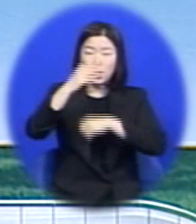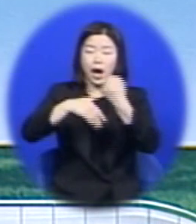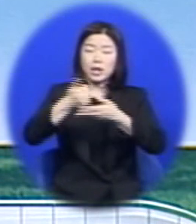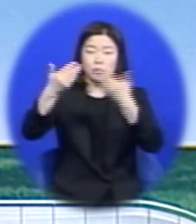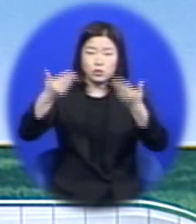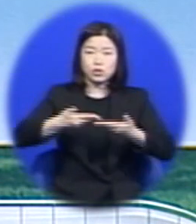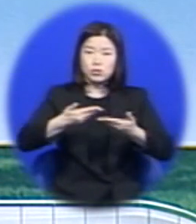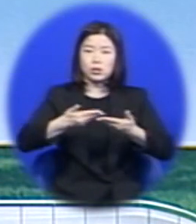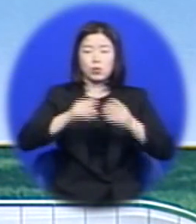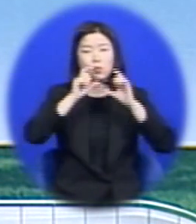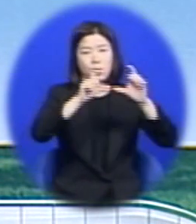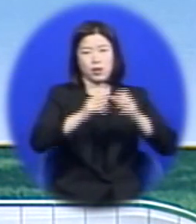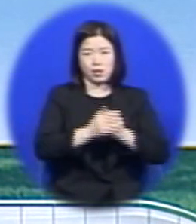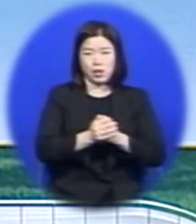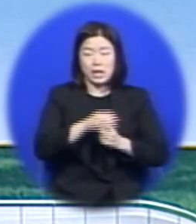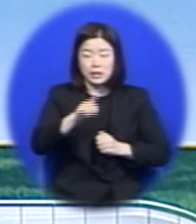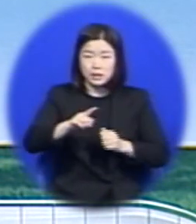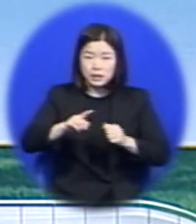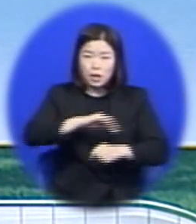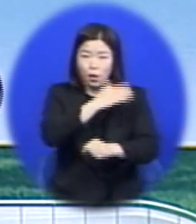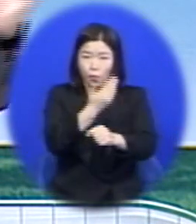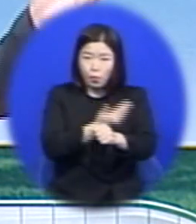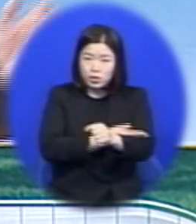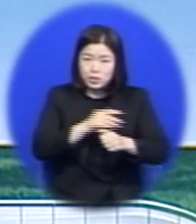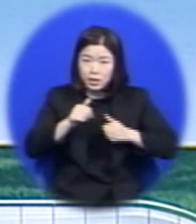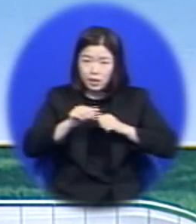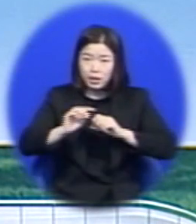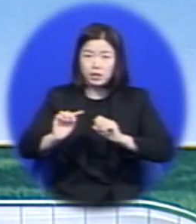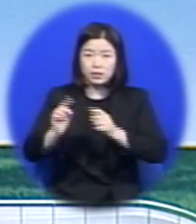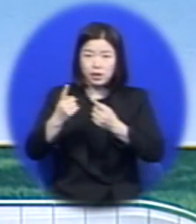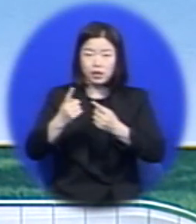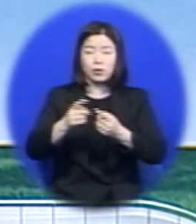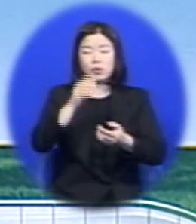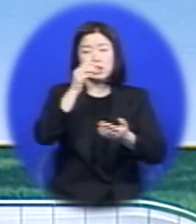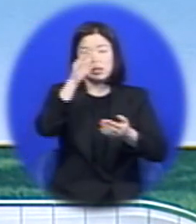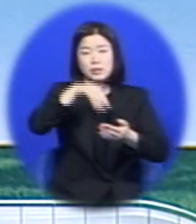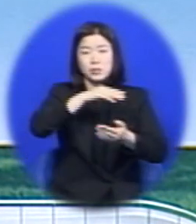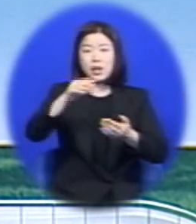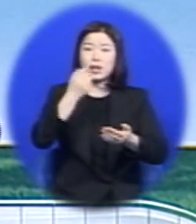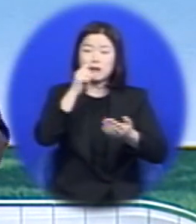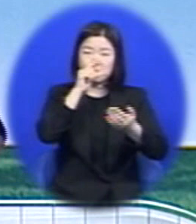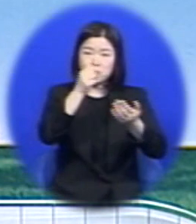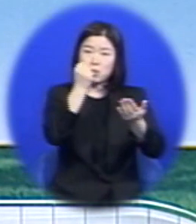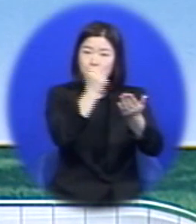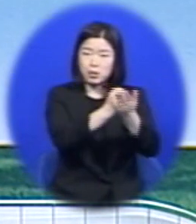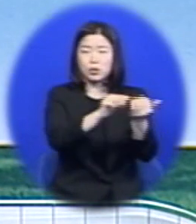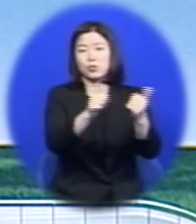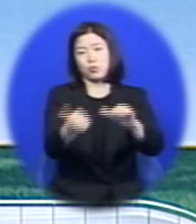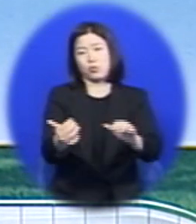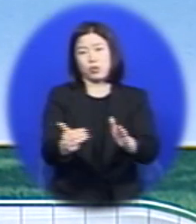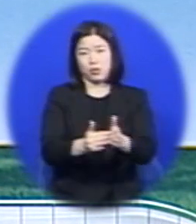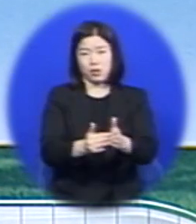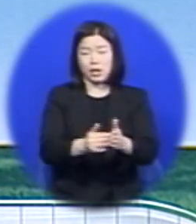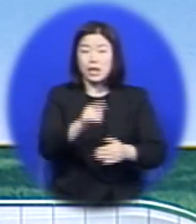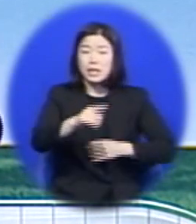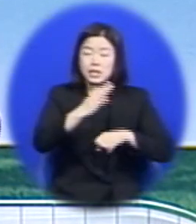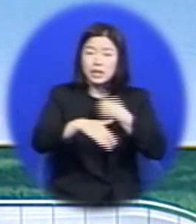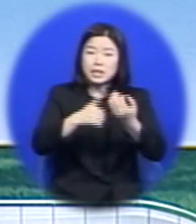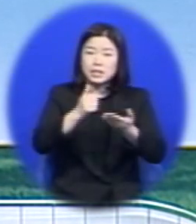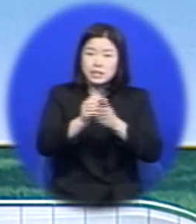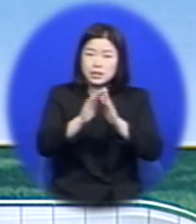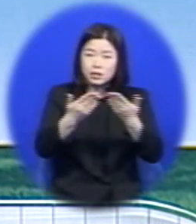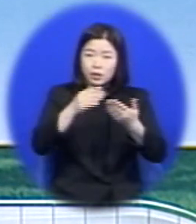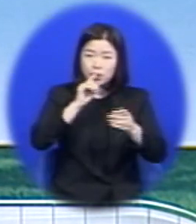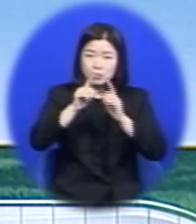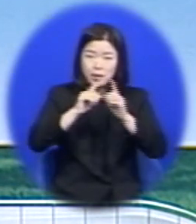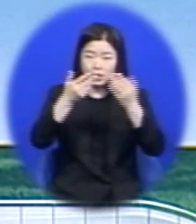그 권세에 의하여 십자가에 못 박혀 죽으셨습니다. 이것이 성경이 말하는 이 세상